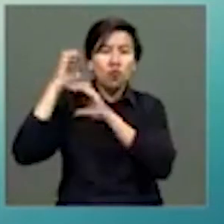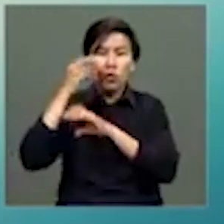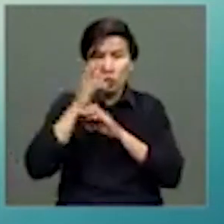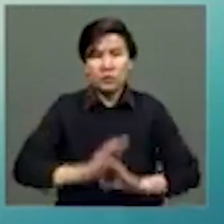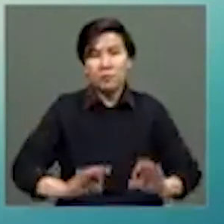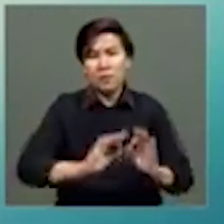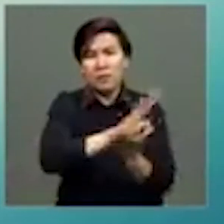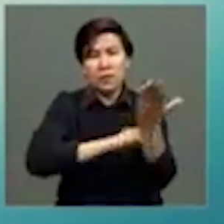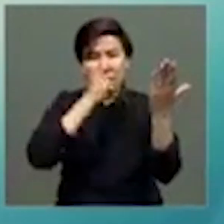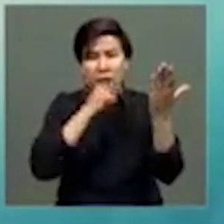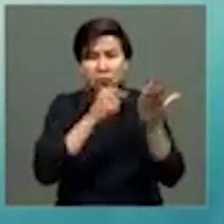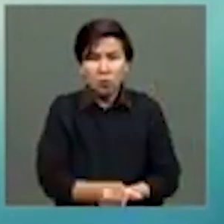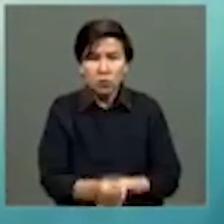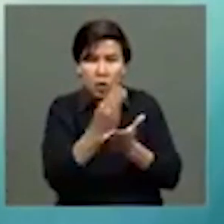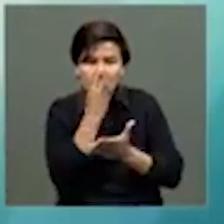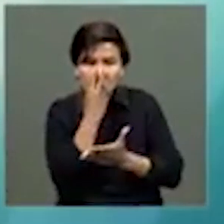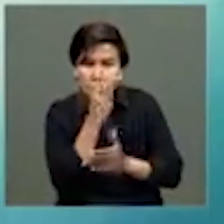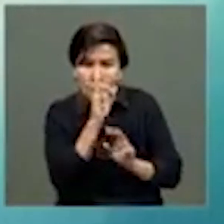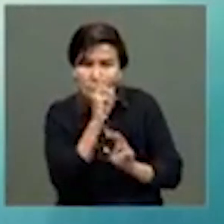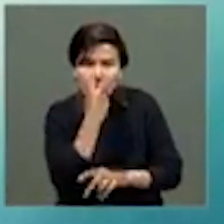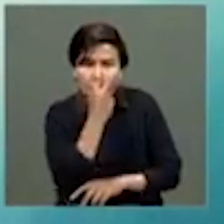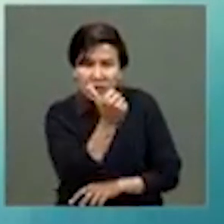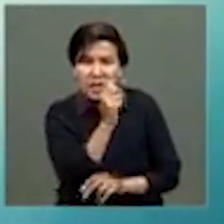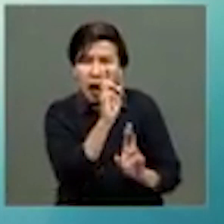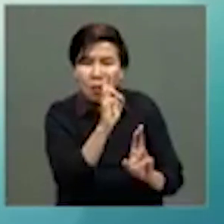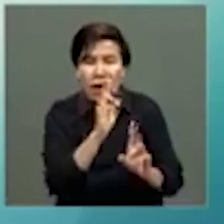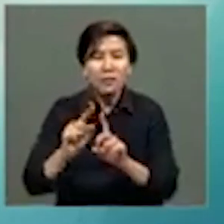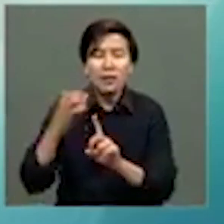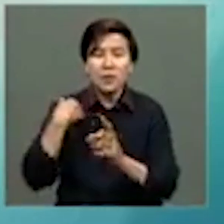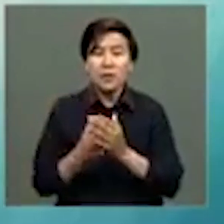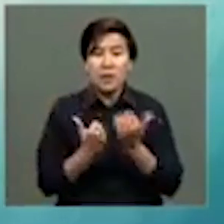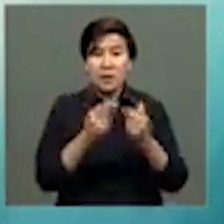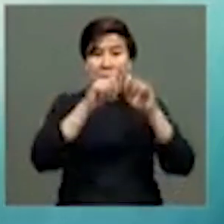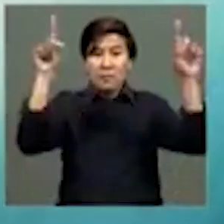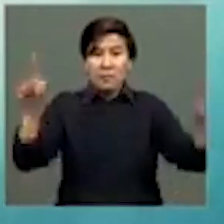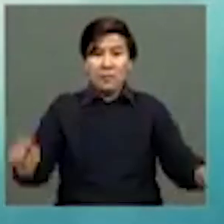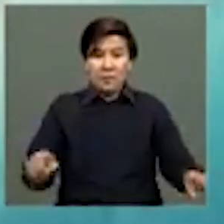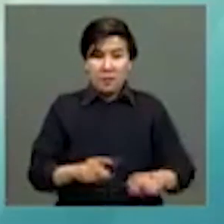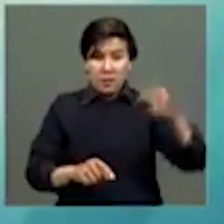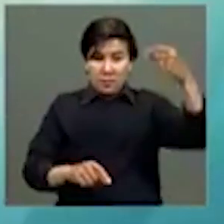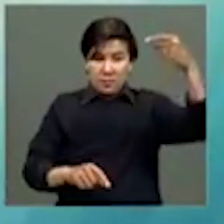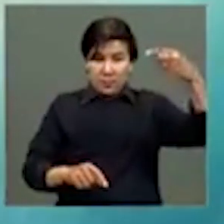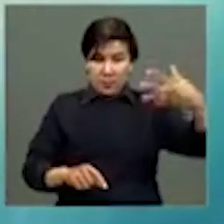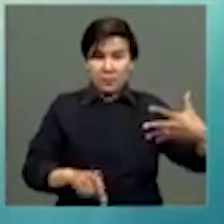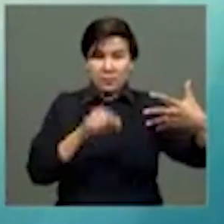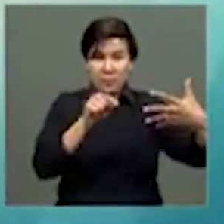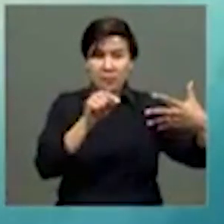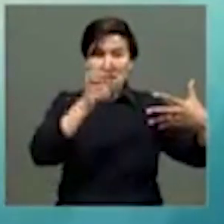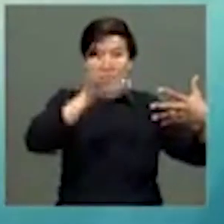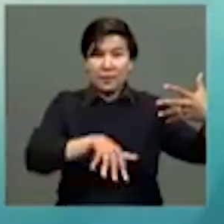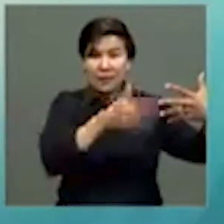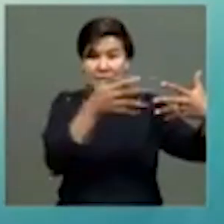สกอร์บอร์ดกันนิดนึงค่ะตรงนี้อยากให้ทุกท่านติดตามทุกๆวันค่ะ ที่สำคัญเนี่ยนะคะจะเป็นกลุ่มก้อน